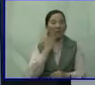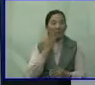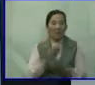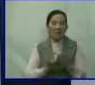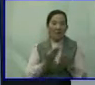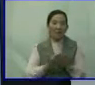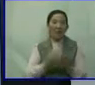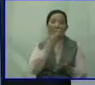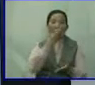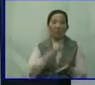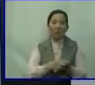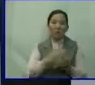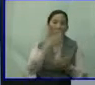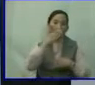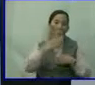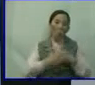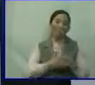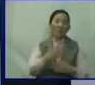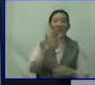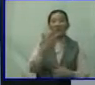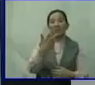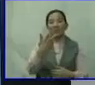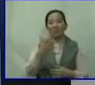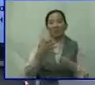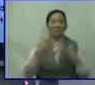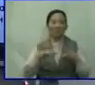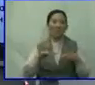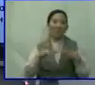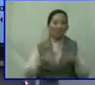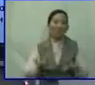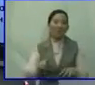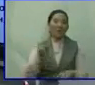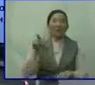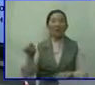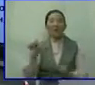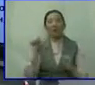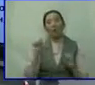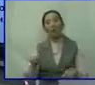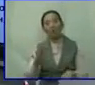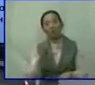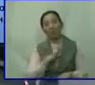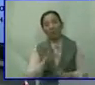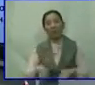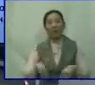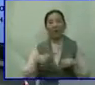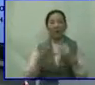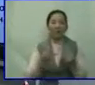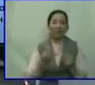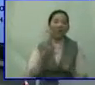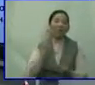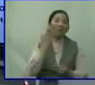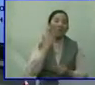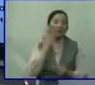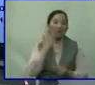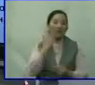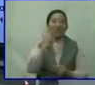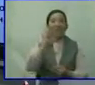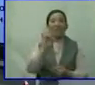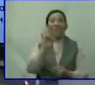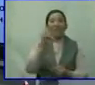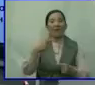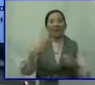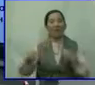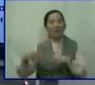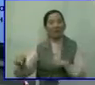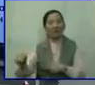около 300 компакт-дисков. Там могут быть ответы даны в виде вариантов. И вы